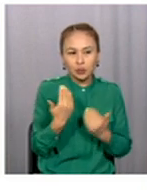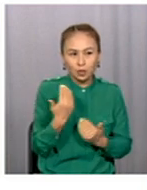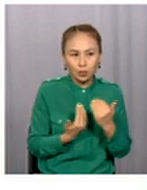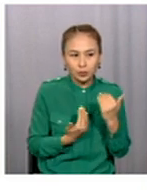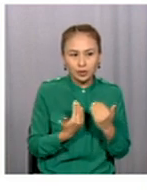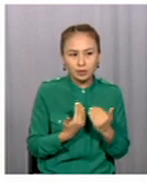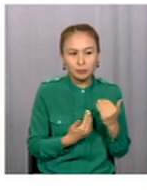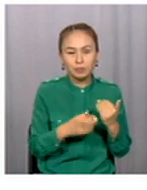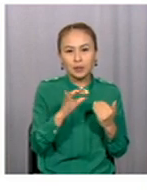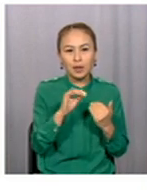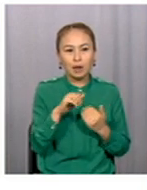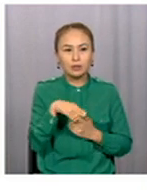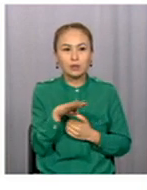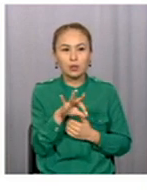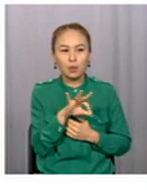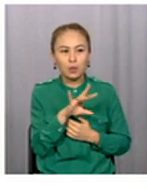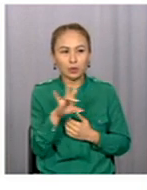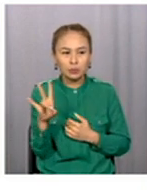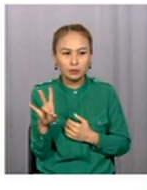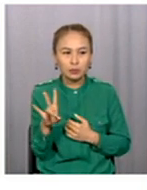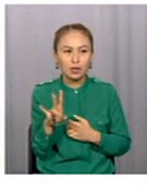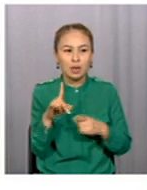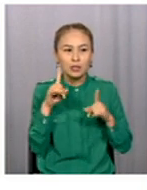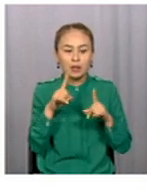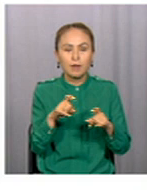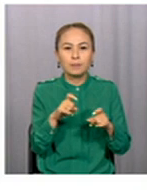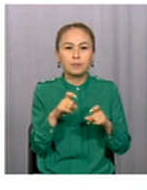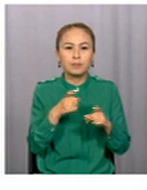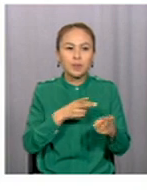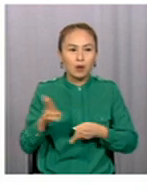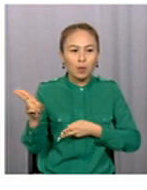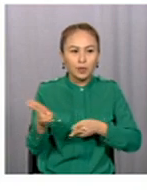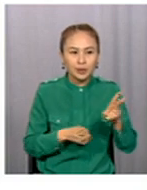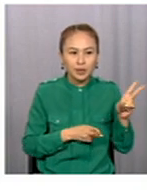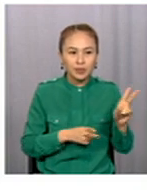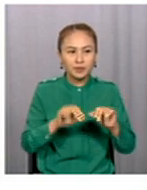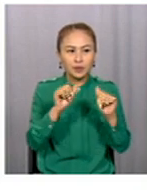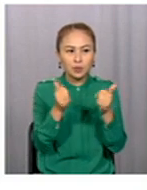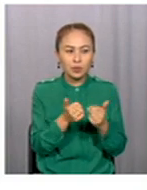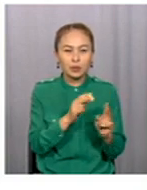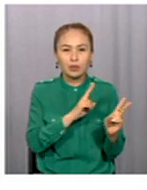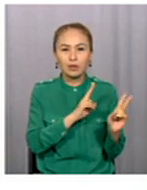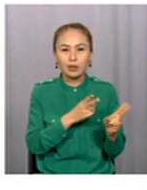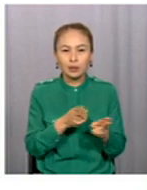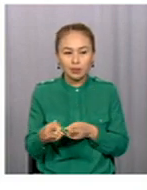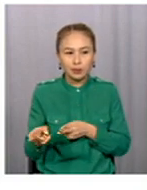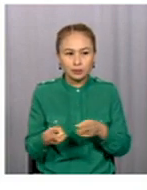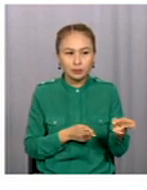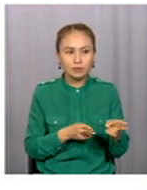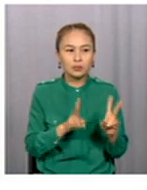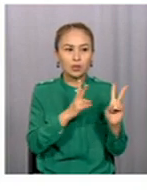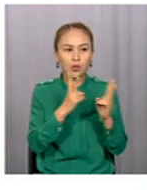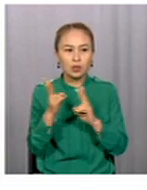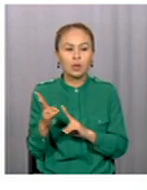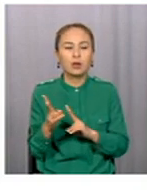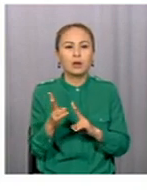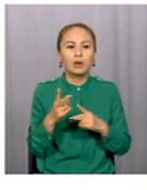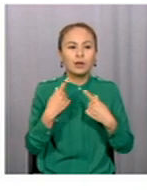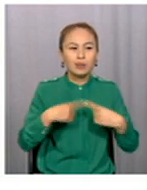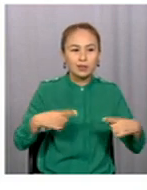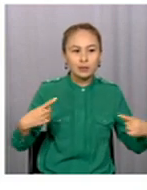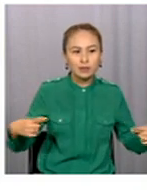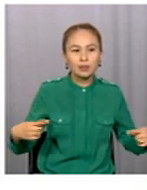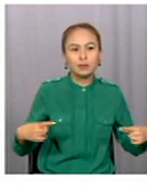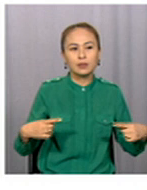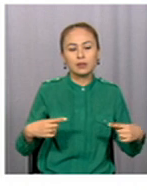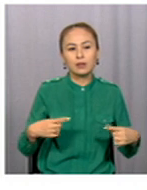лыжные гонки, биатлон, скоростной бег на коньках, фигурное катание, шорт-трек, фристайл и